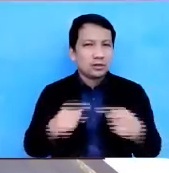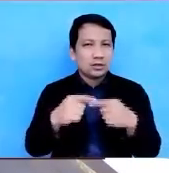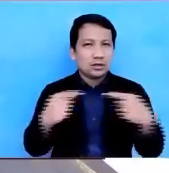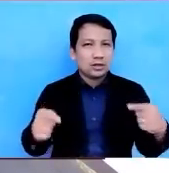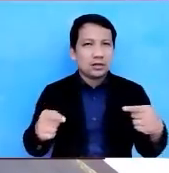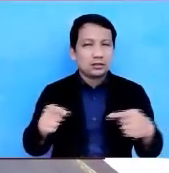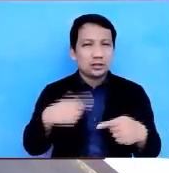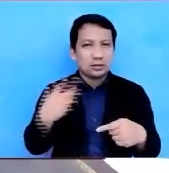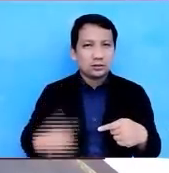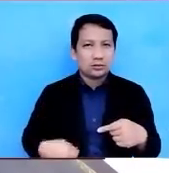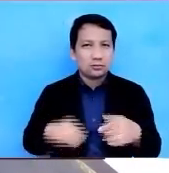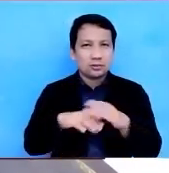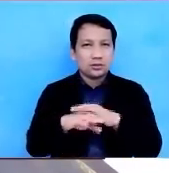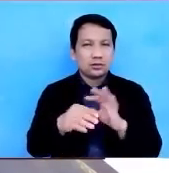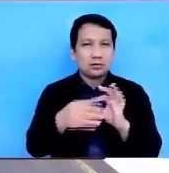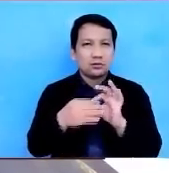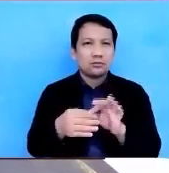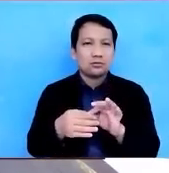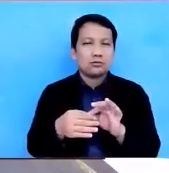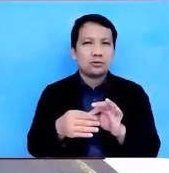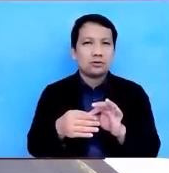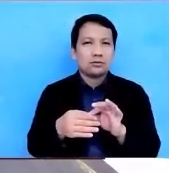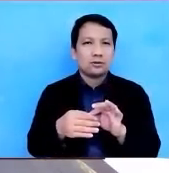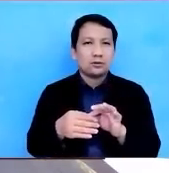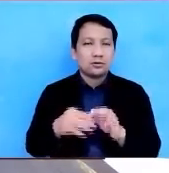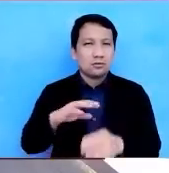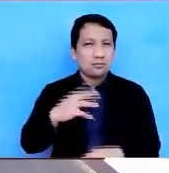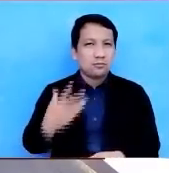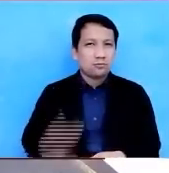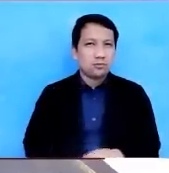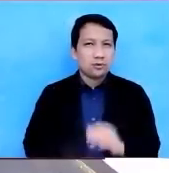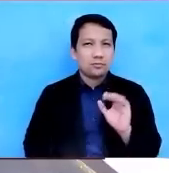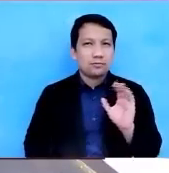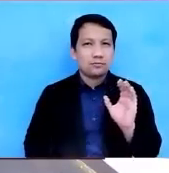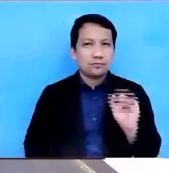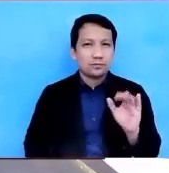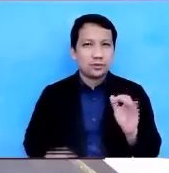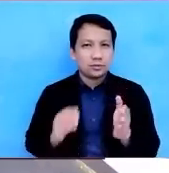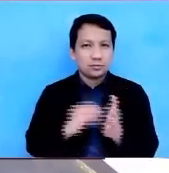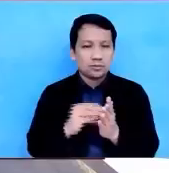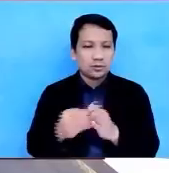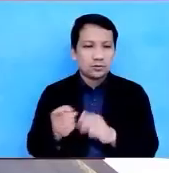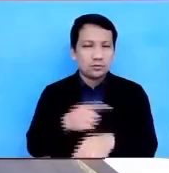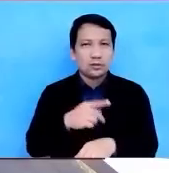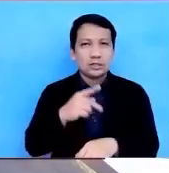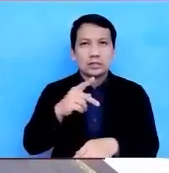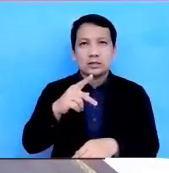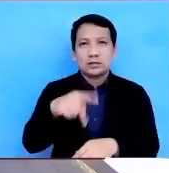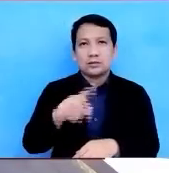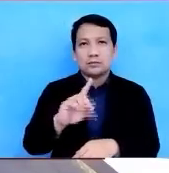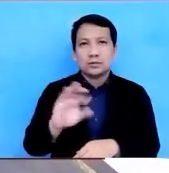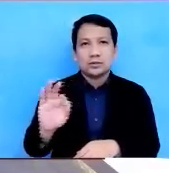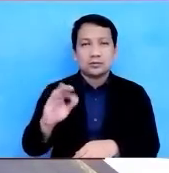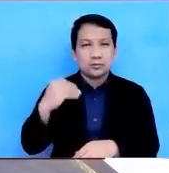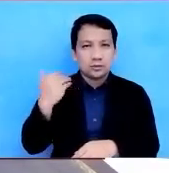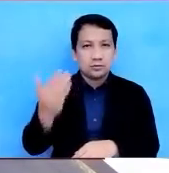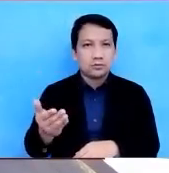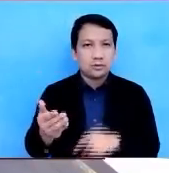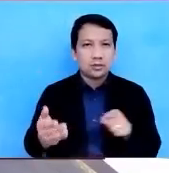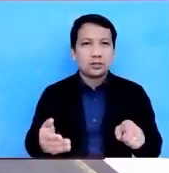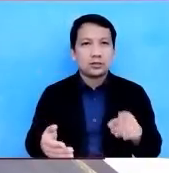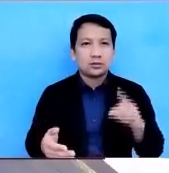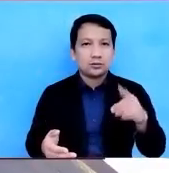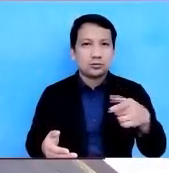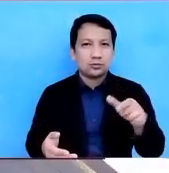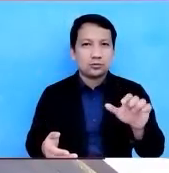Corrupt Practices Act dahil sa pagbulsa sa 15 million pesos mula sa pork barrel scam ng yumaong si Congressman Douglas Cagas,